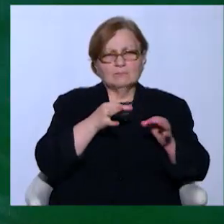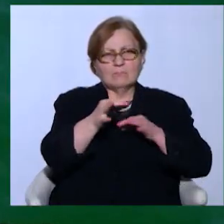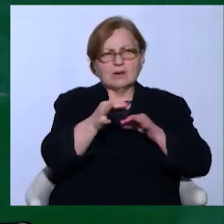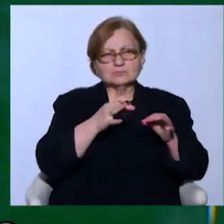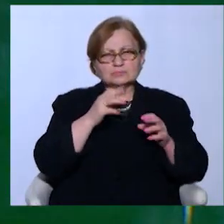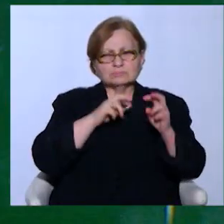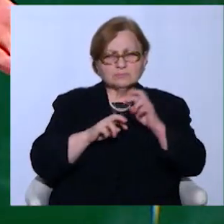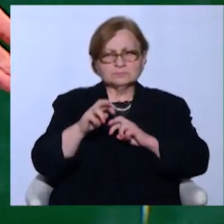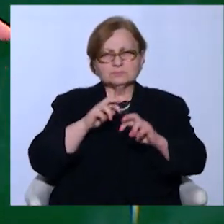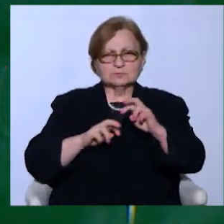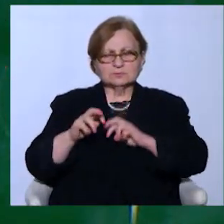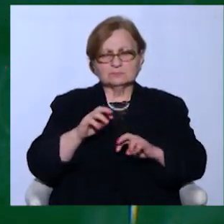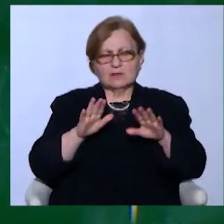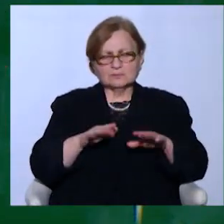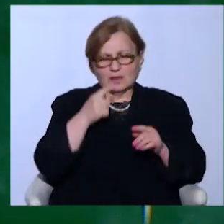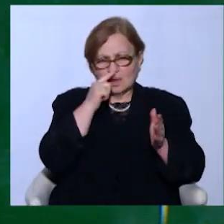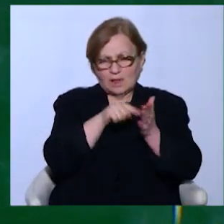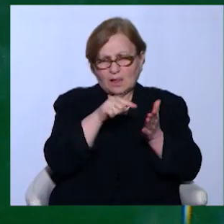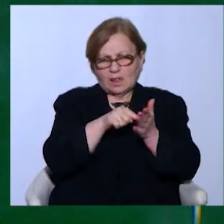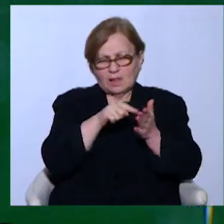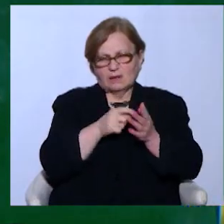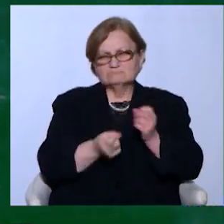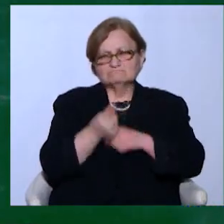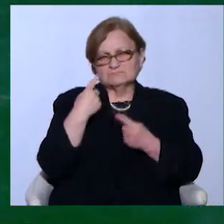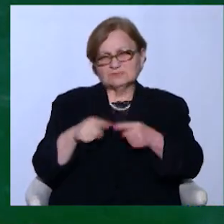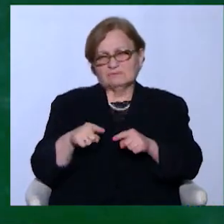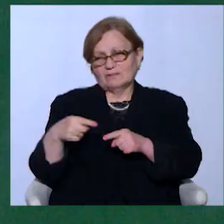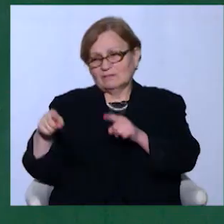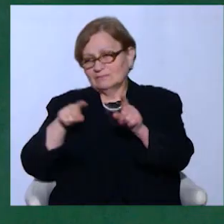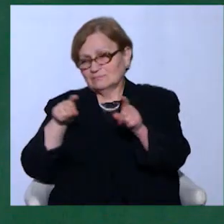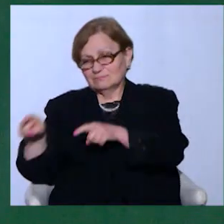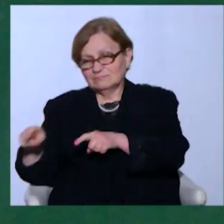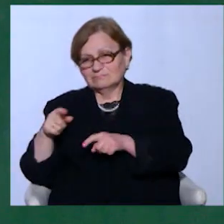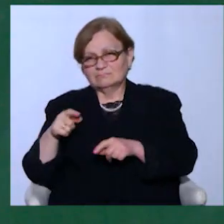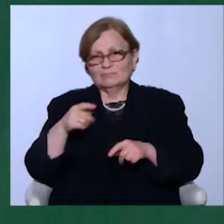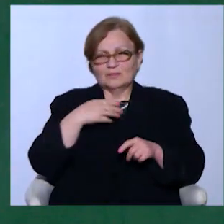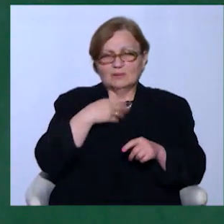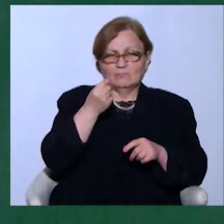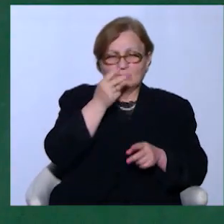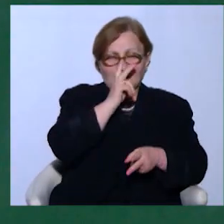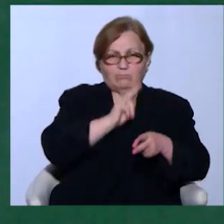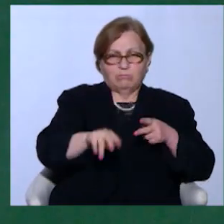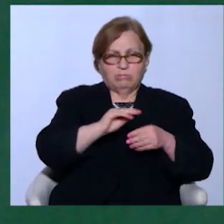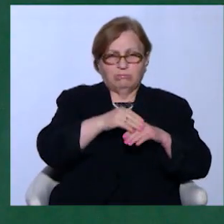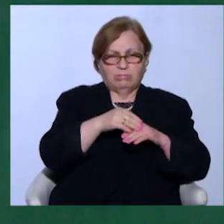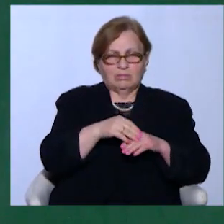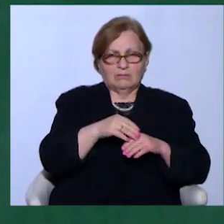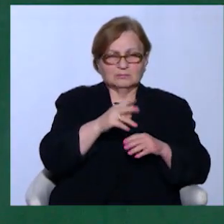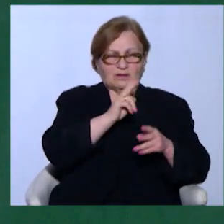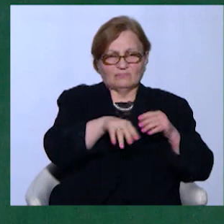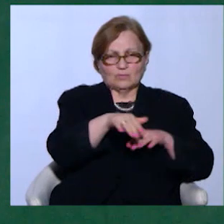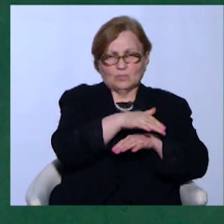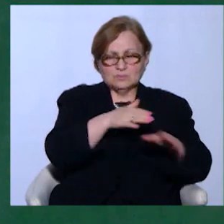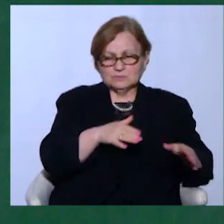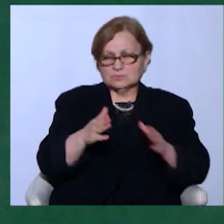ვეძებთ ერთ ადგილას და ამ დროს სხვაგან არის. აი ცით როგორ, აი მე რომ საფულე დავკარგო ეზოში და აქ დავიწყო ძებნა, ხო